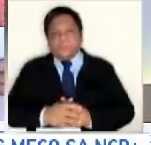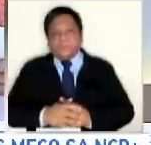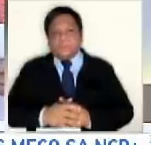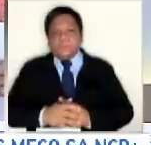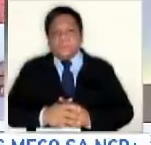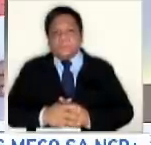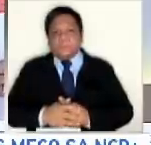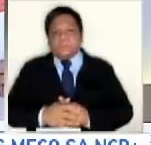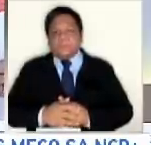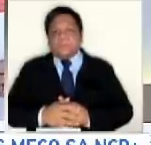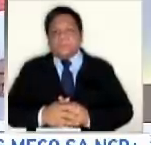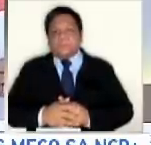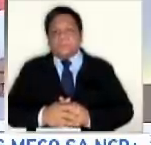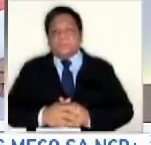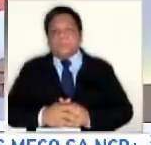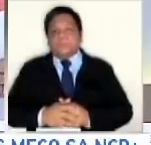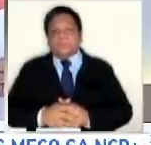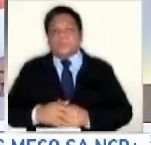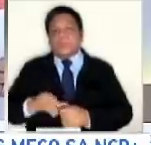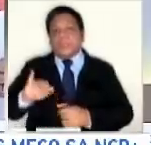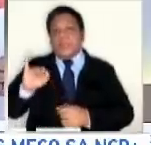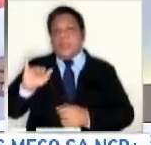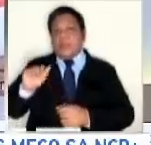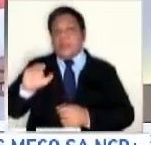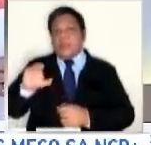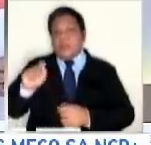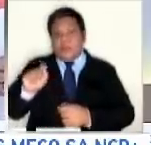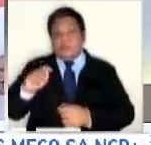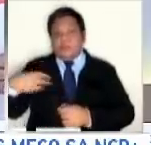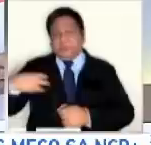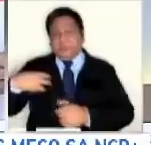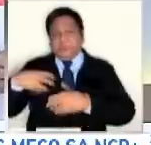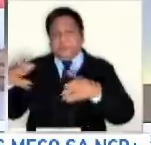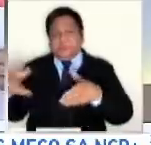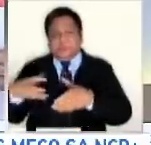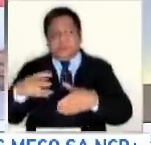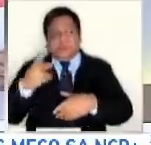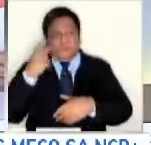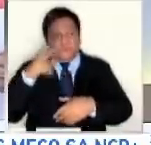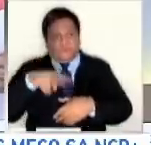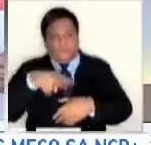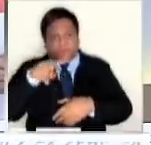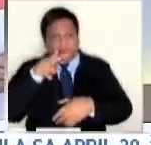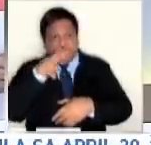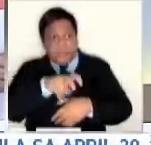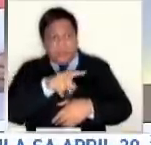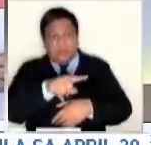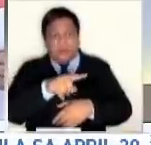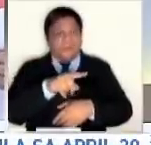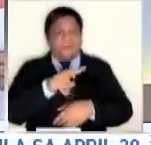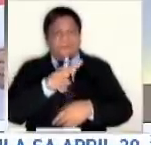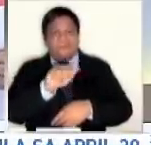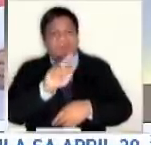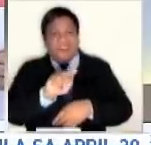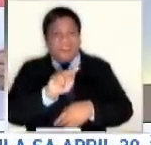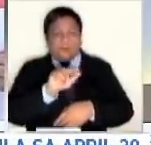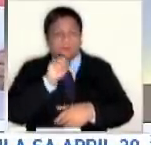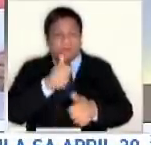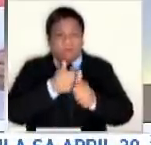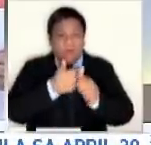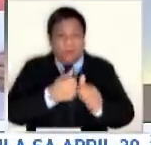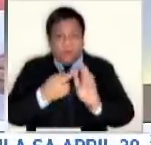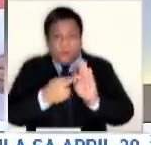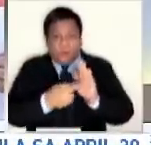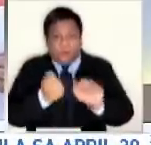Sinita ng I-Act ang ilang motorsiklo at Colorum na van sa may Kawayan, Bulacan dahil sa hindi pagsunod sa health protocols at batas